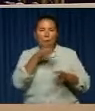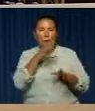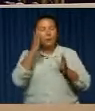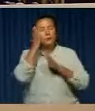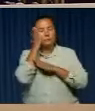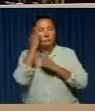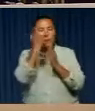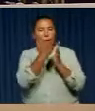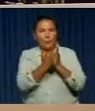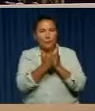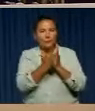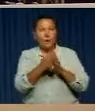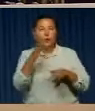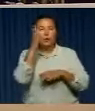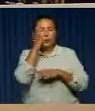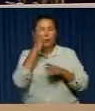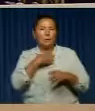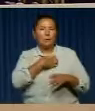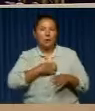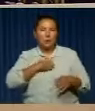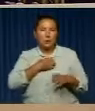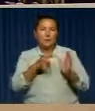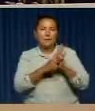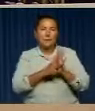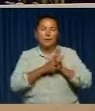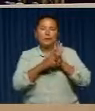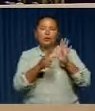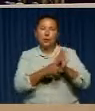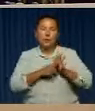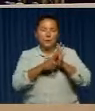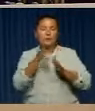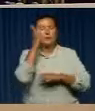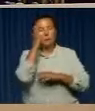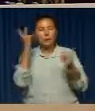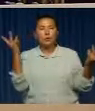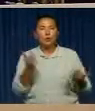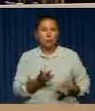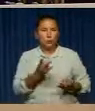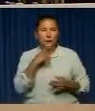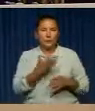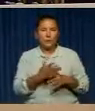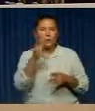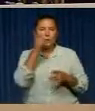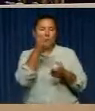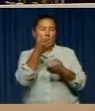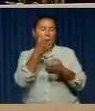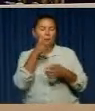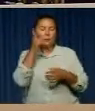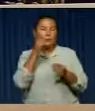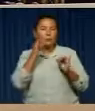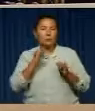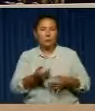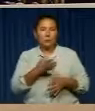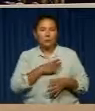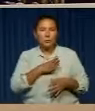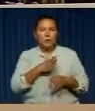ұйықтау. Ұйқы деген ең маңызды. 8-7 сағат дұрыс ұйықтауымыз керек. Түнімен соткіде отырмай ұйықтасақ, ұйқымыз дұрыс болса,